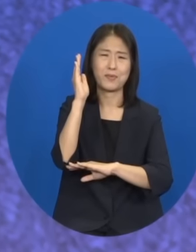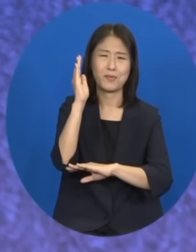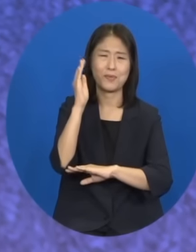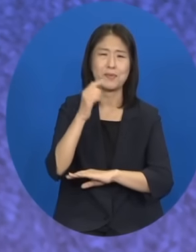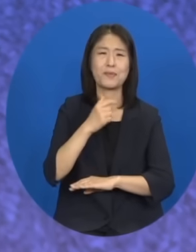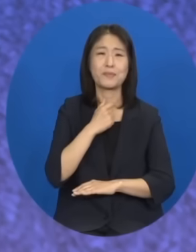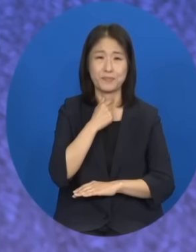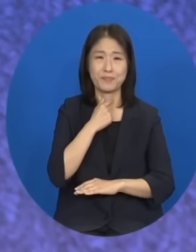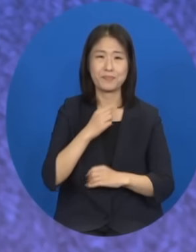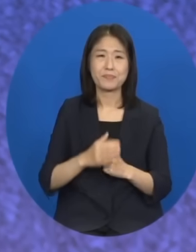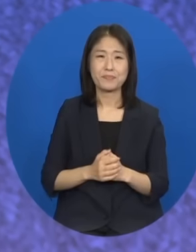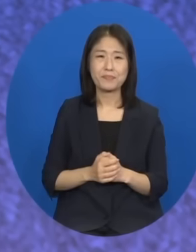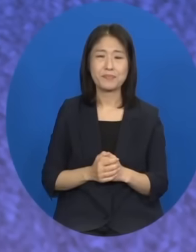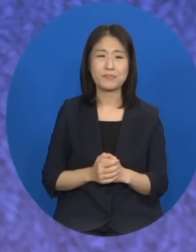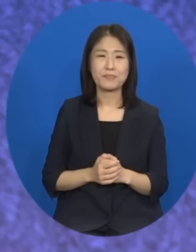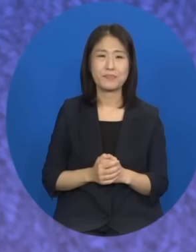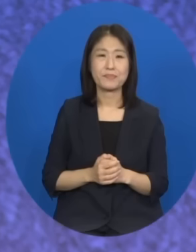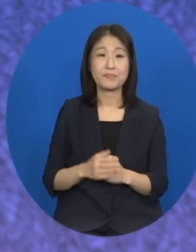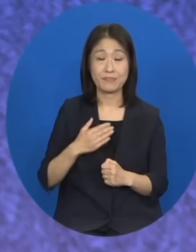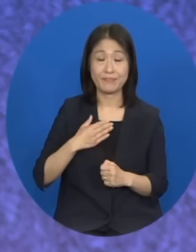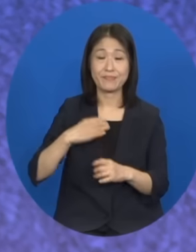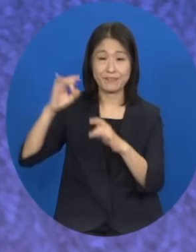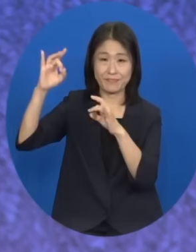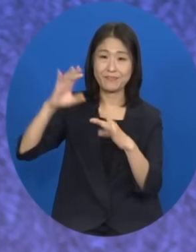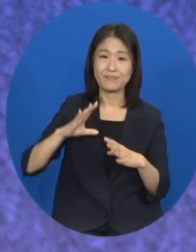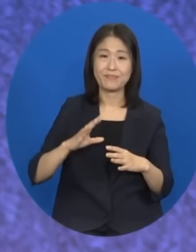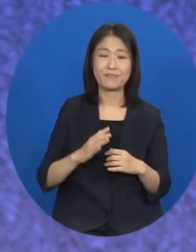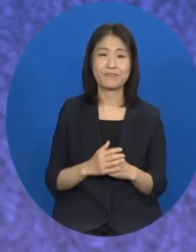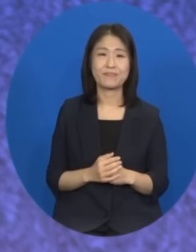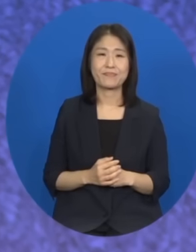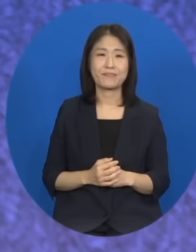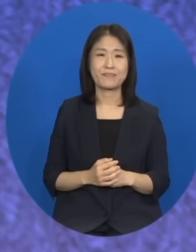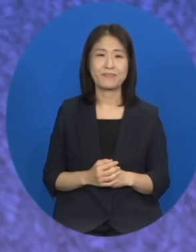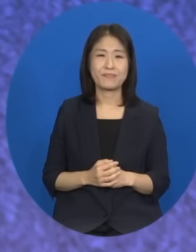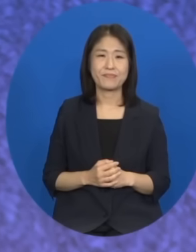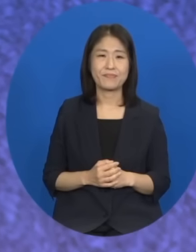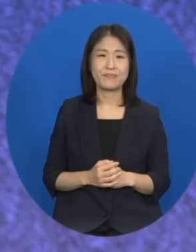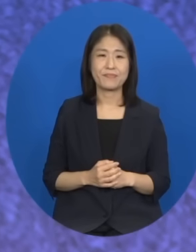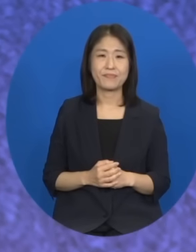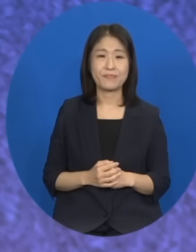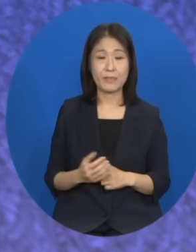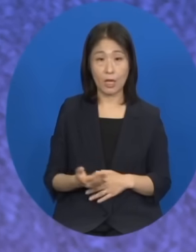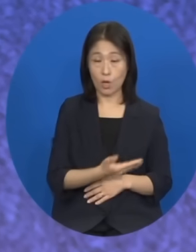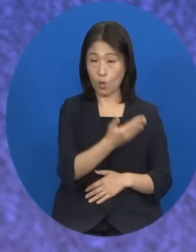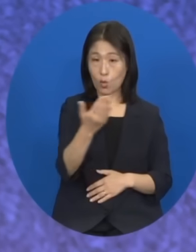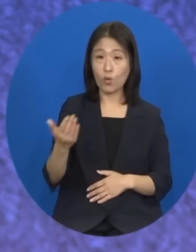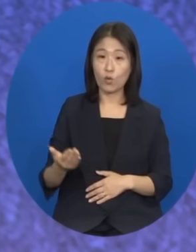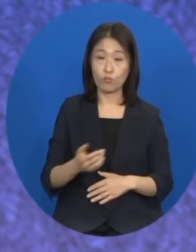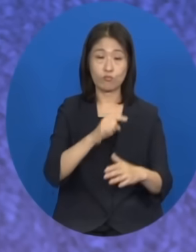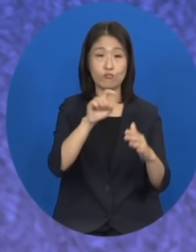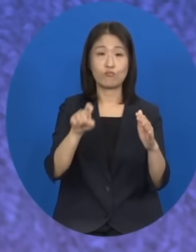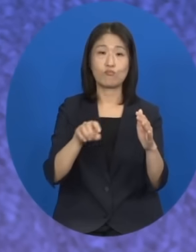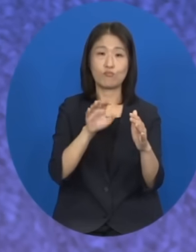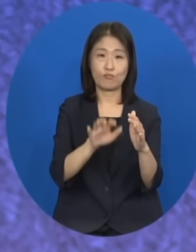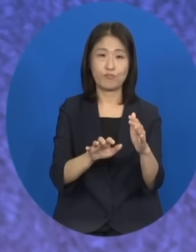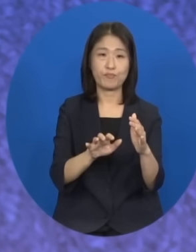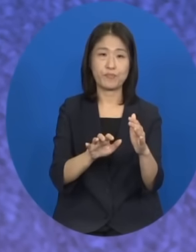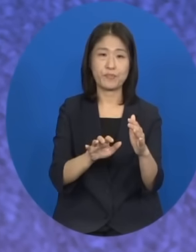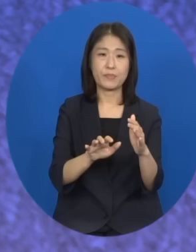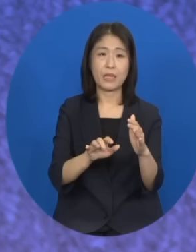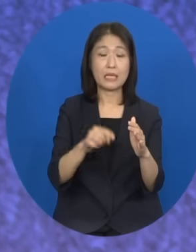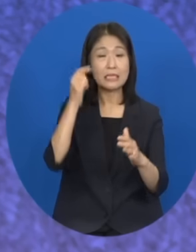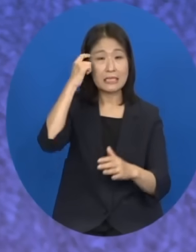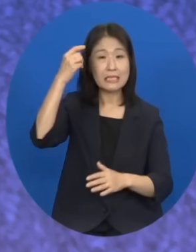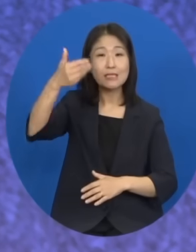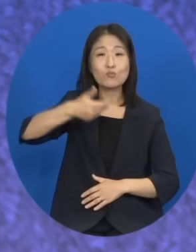하지 않게 하신 모양이다. 그런 생각이 턱 드는 거예요. 여러분들 중에도 아마 그런